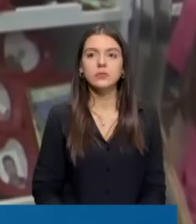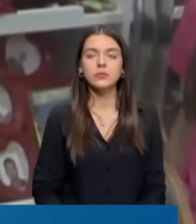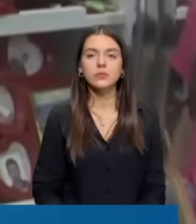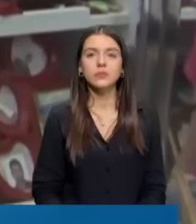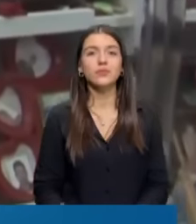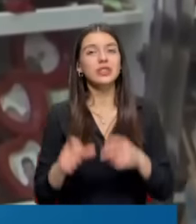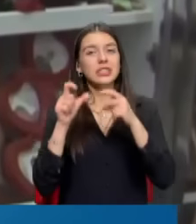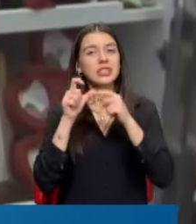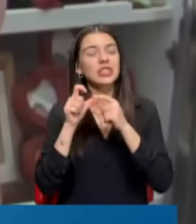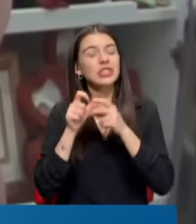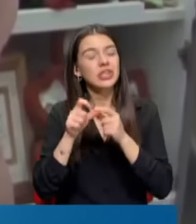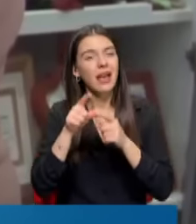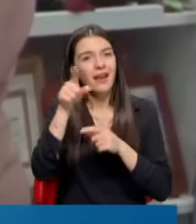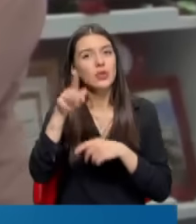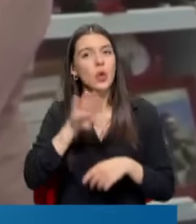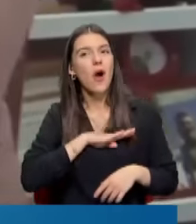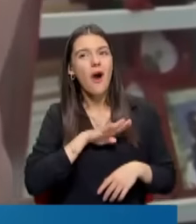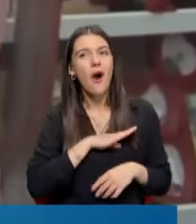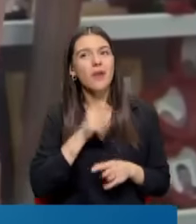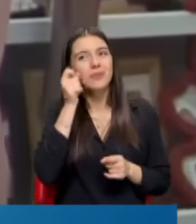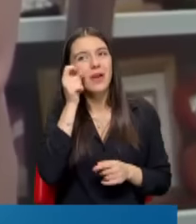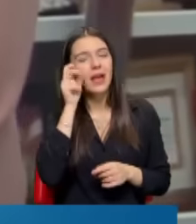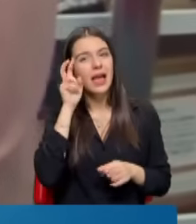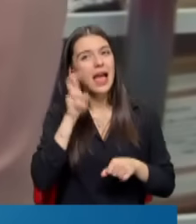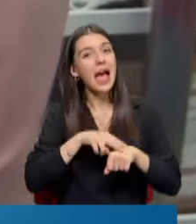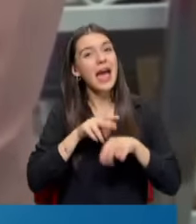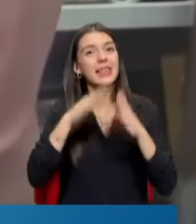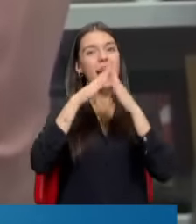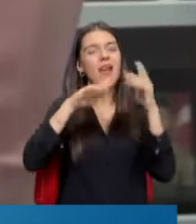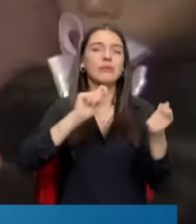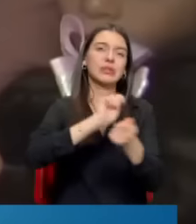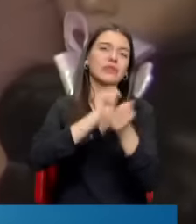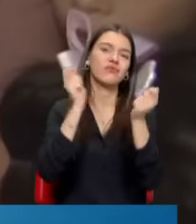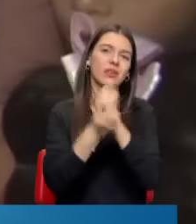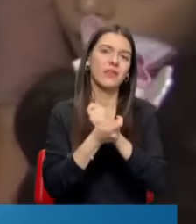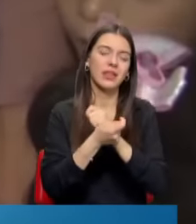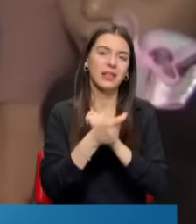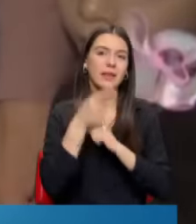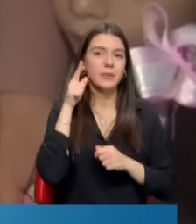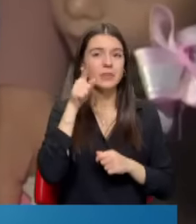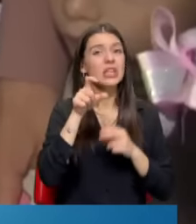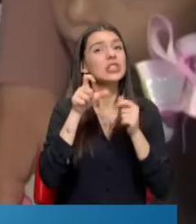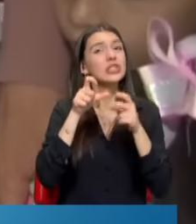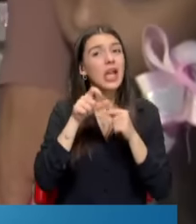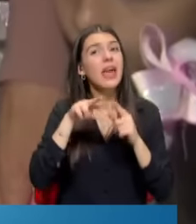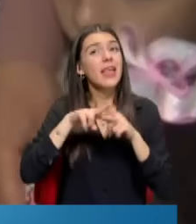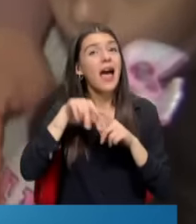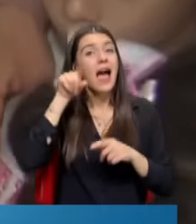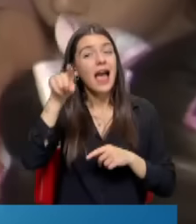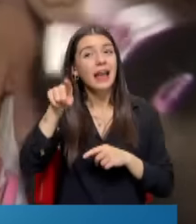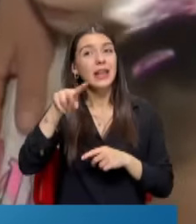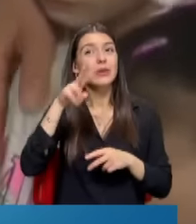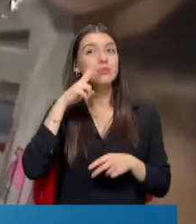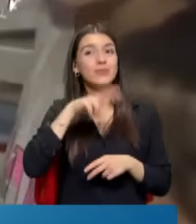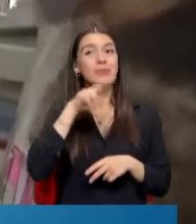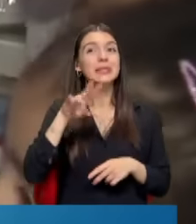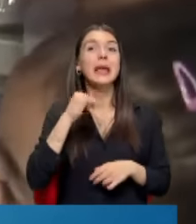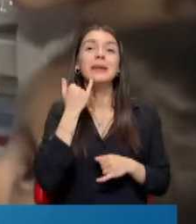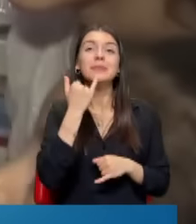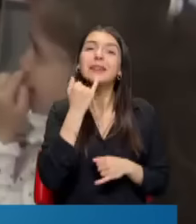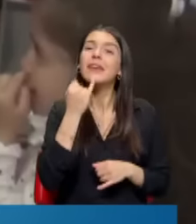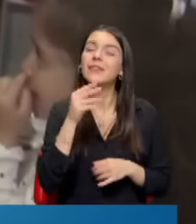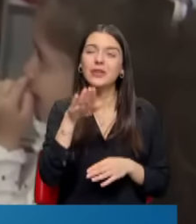Şehit oğlunun hasretini gidermek için odasını ana evine çevirdi. Şehit Ali Akdoğan'ın müzeye çevrilen odası minik ziyaretçilerle